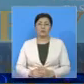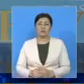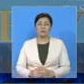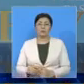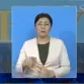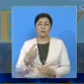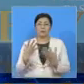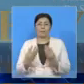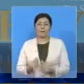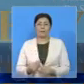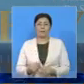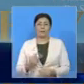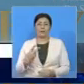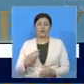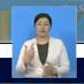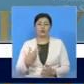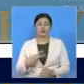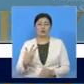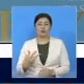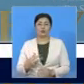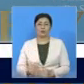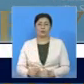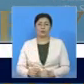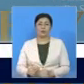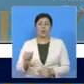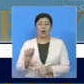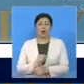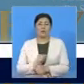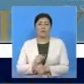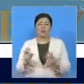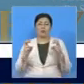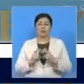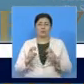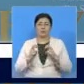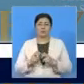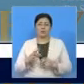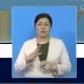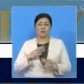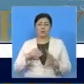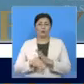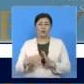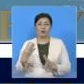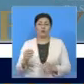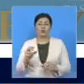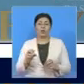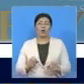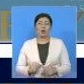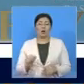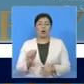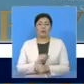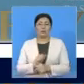Бір күннің ішінде 233 автокөлік тексеріліп, оның ішінде 4 автокөлік